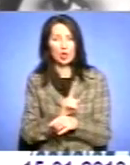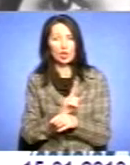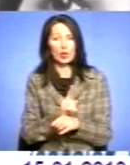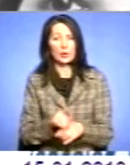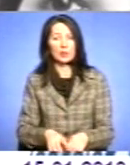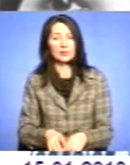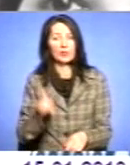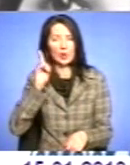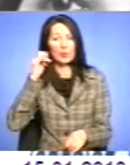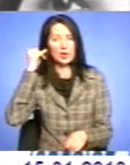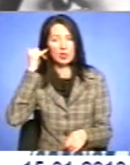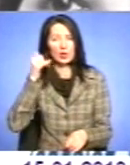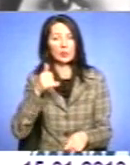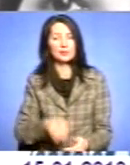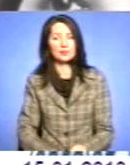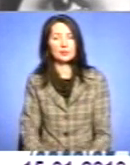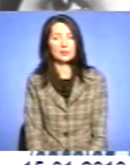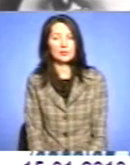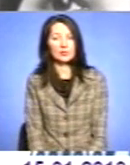0354-218-48 на мобільний номер